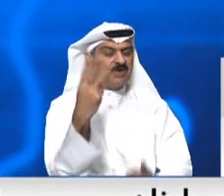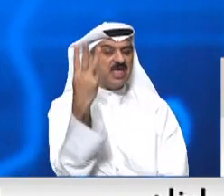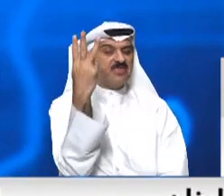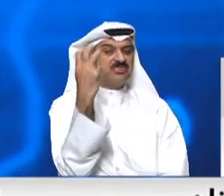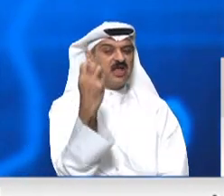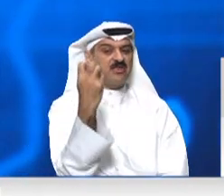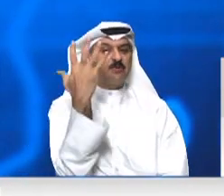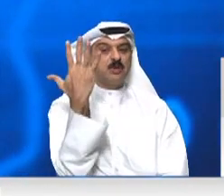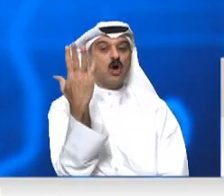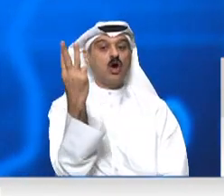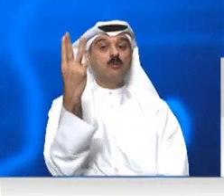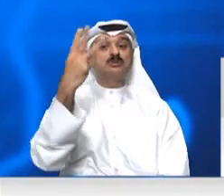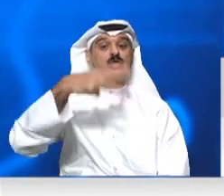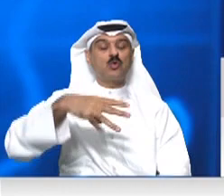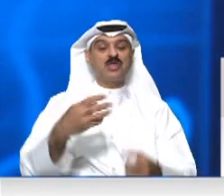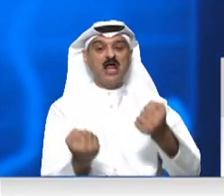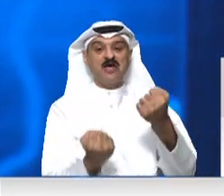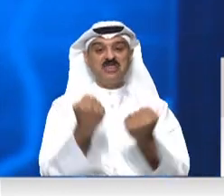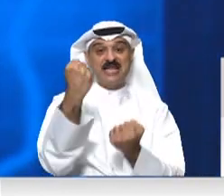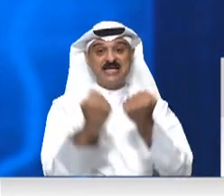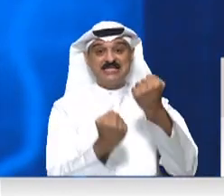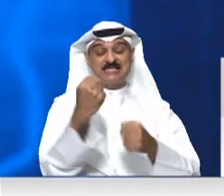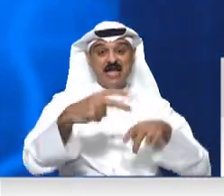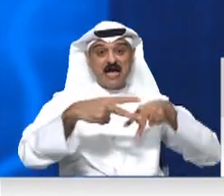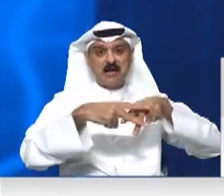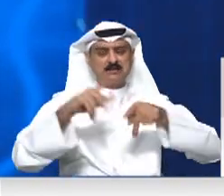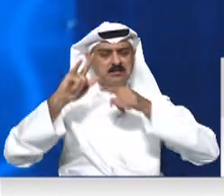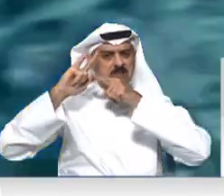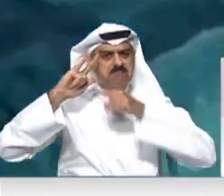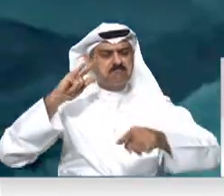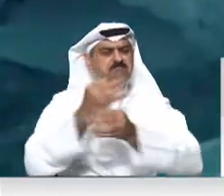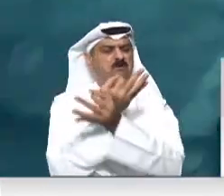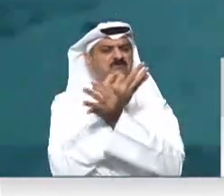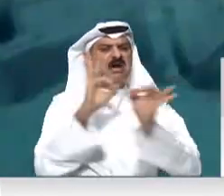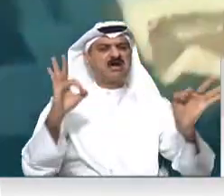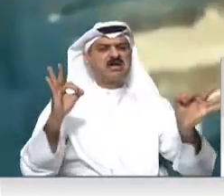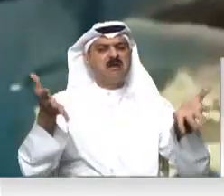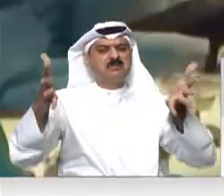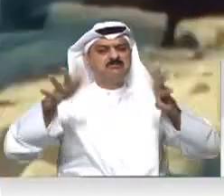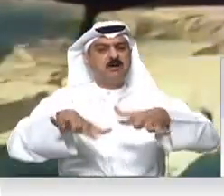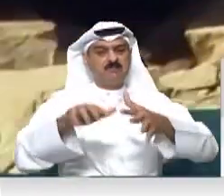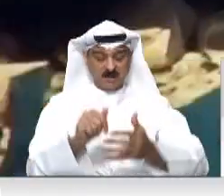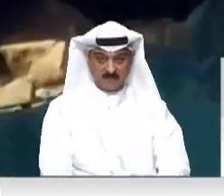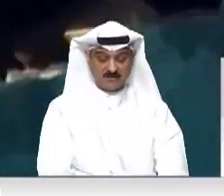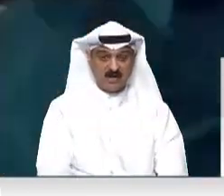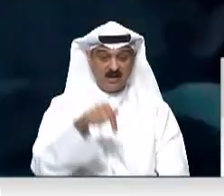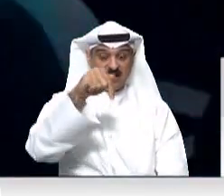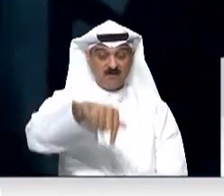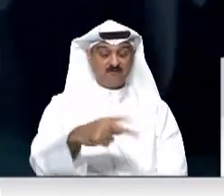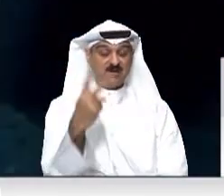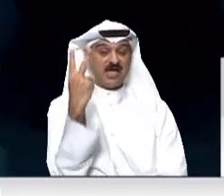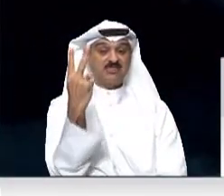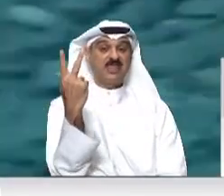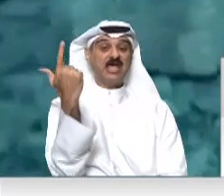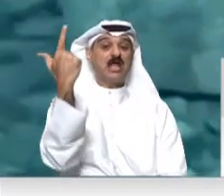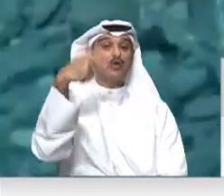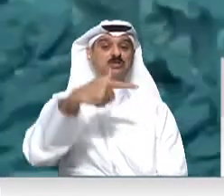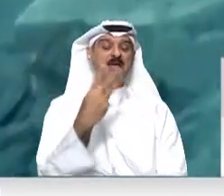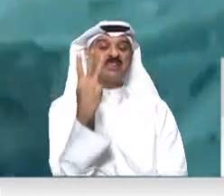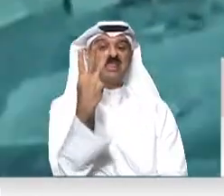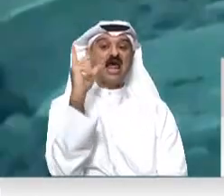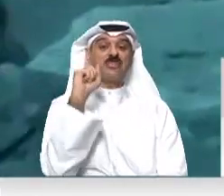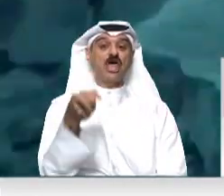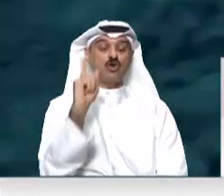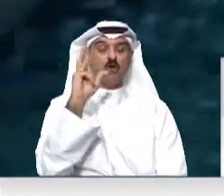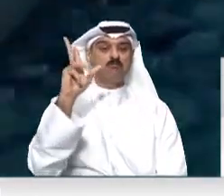335 اليه اسرائيليه منذ بدء العدوان و33 اليه في اخر 72 ساعه مشيرا الى